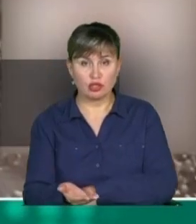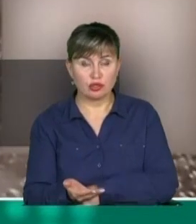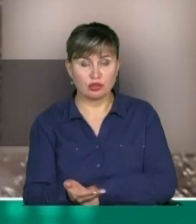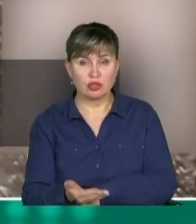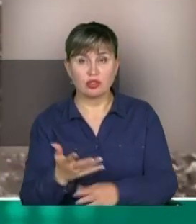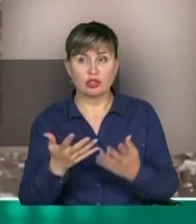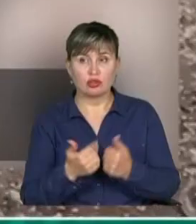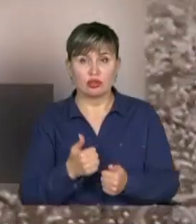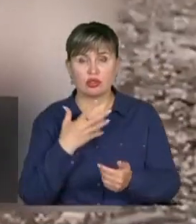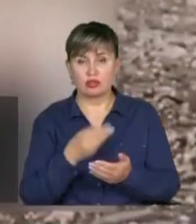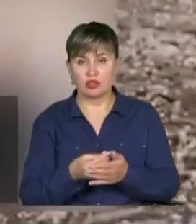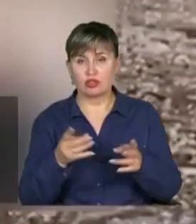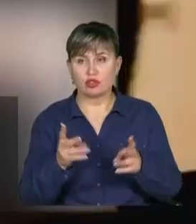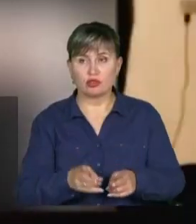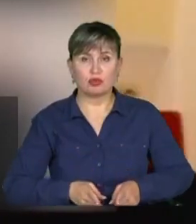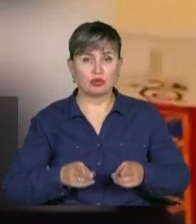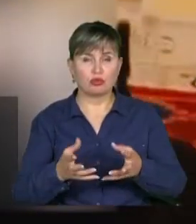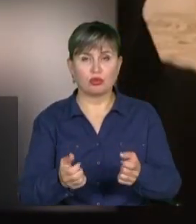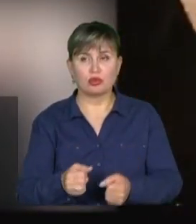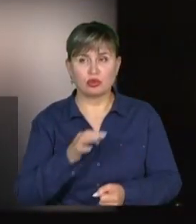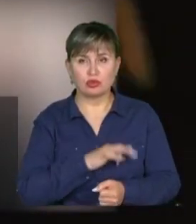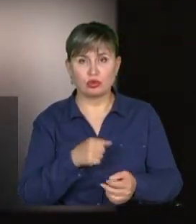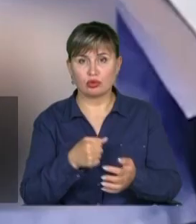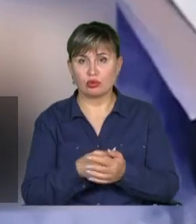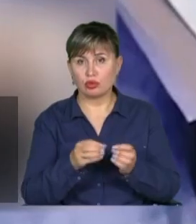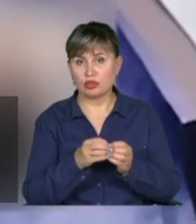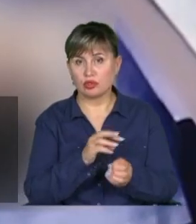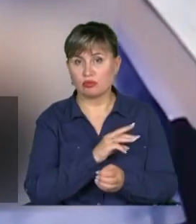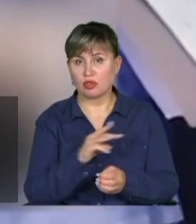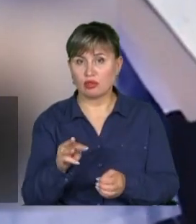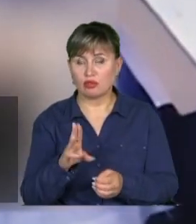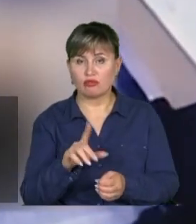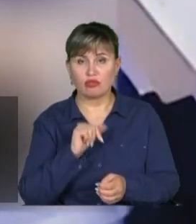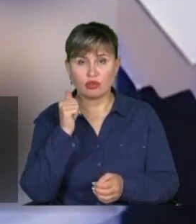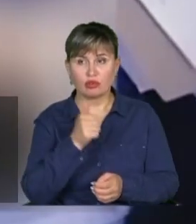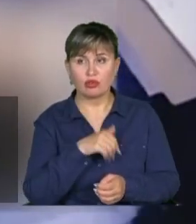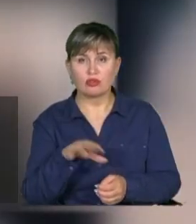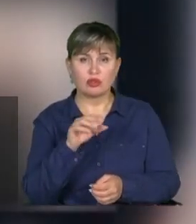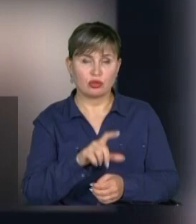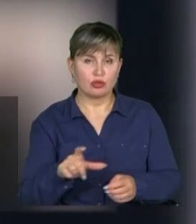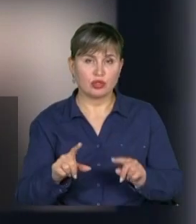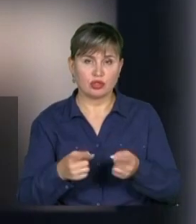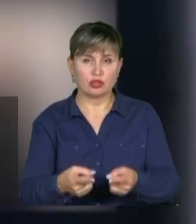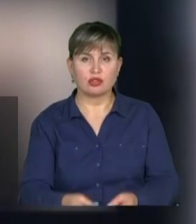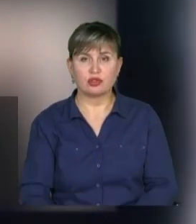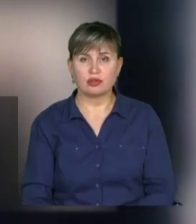За счет своих жертв преступники получали доход до 10 миллионов тенге в год. Все фигуранты задержаны.